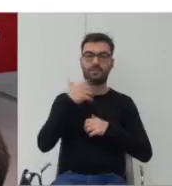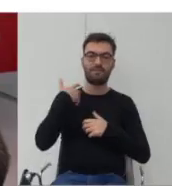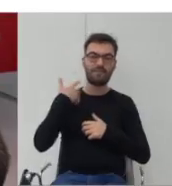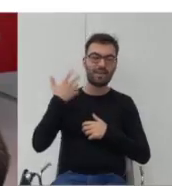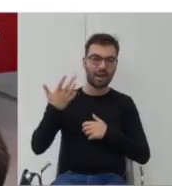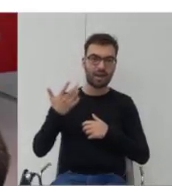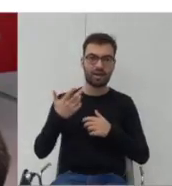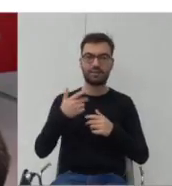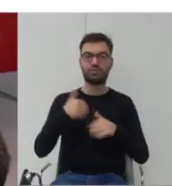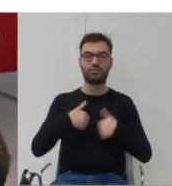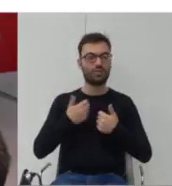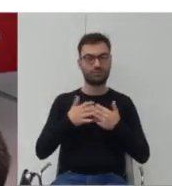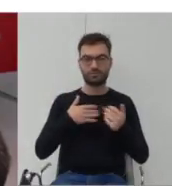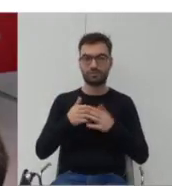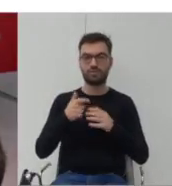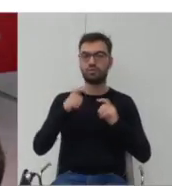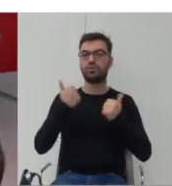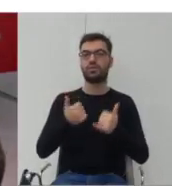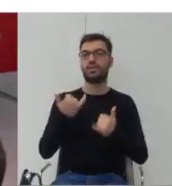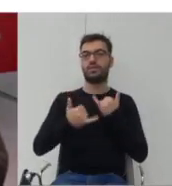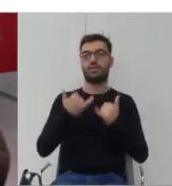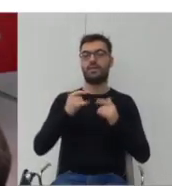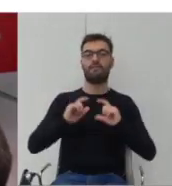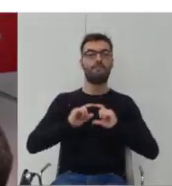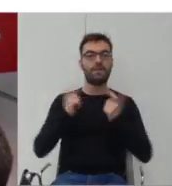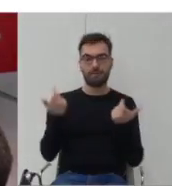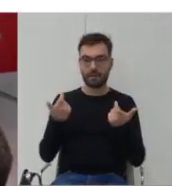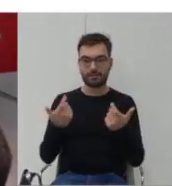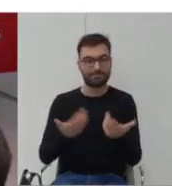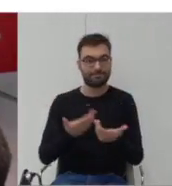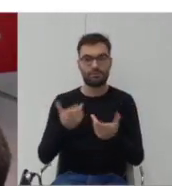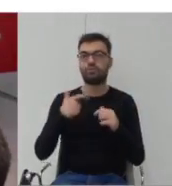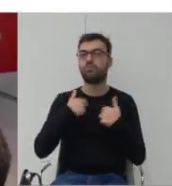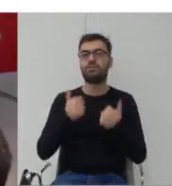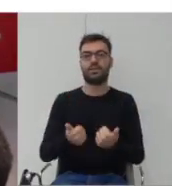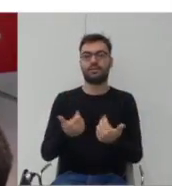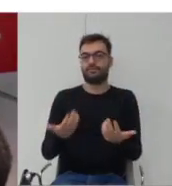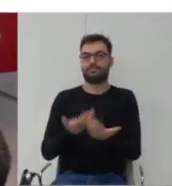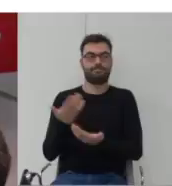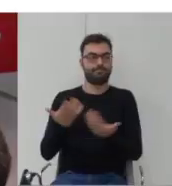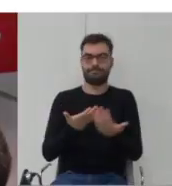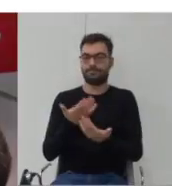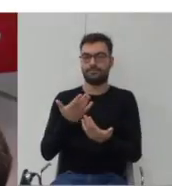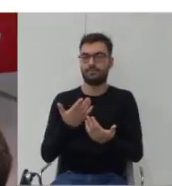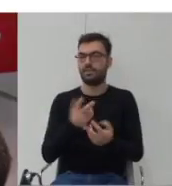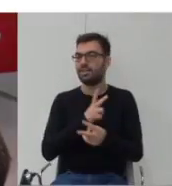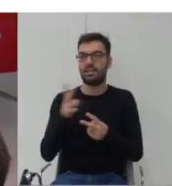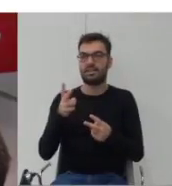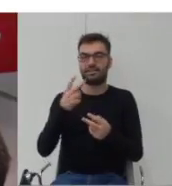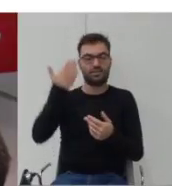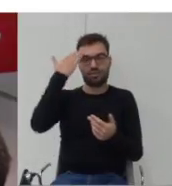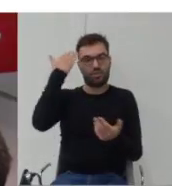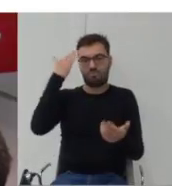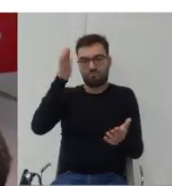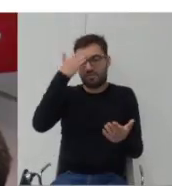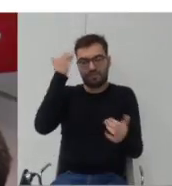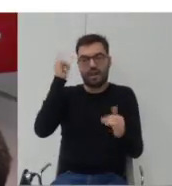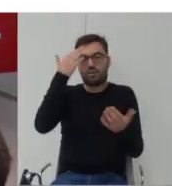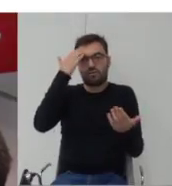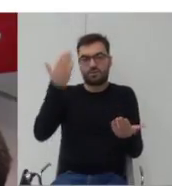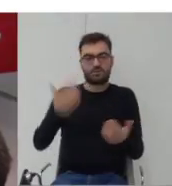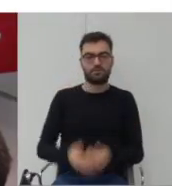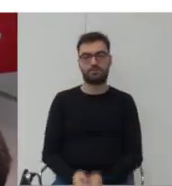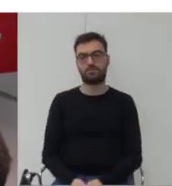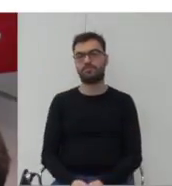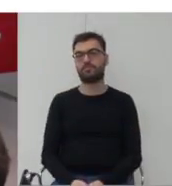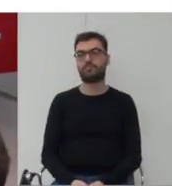kiedy dojdzie do wypadku, czy coś po prostu mi się stanie, a nikt de facto się o tym nie